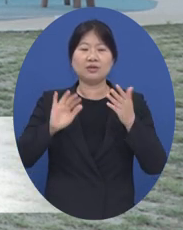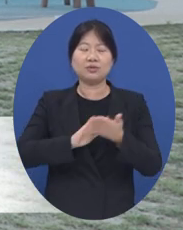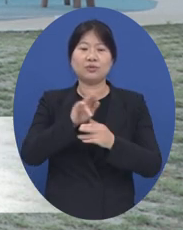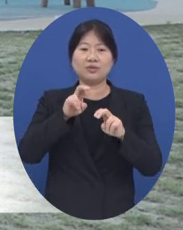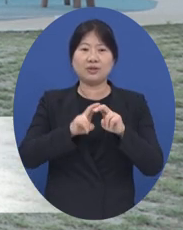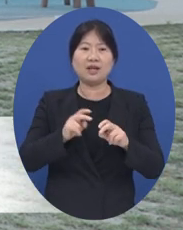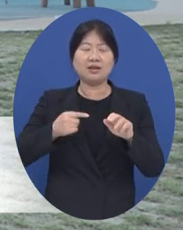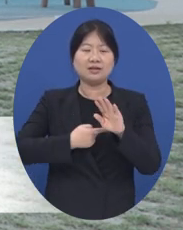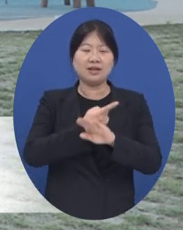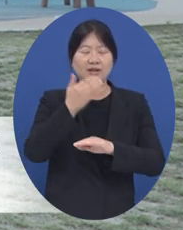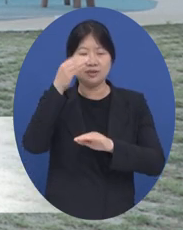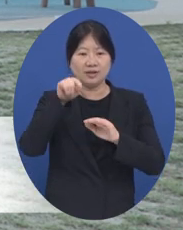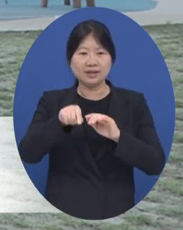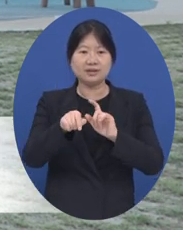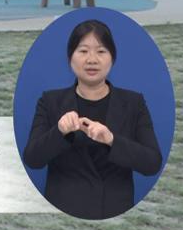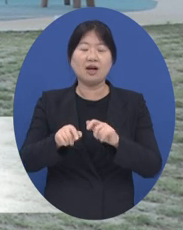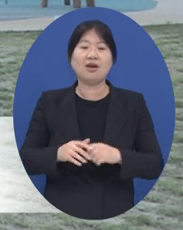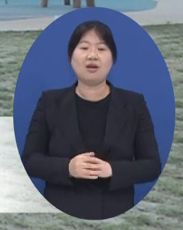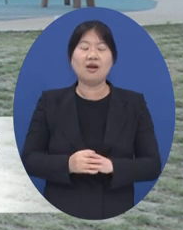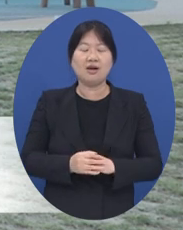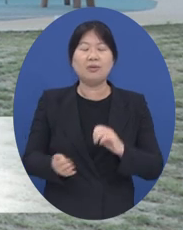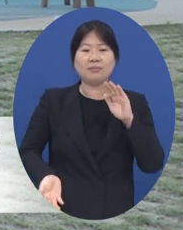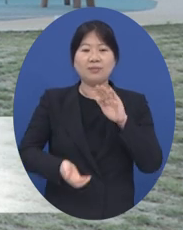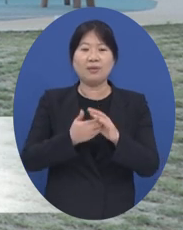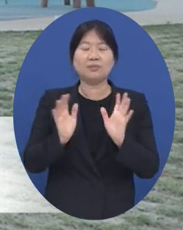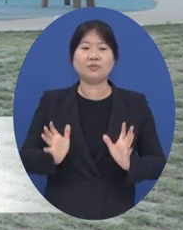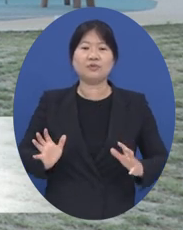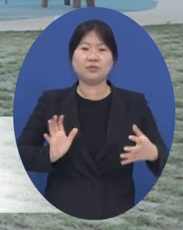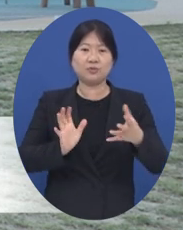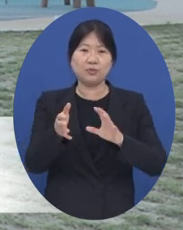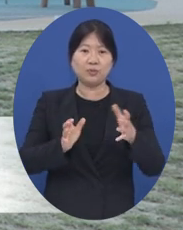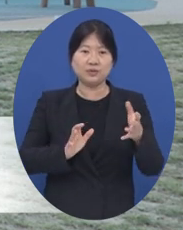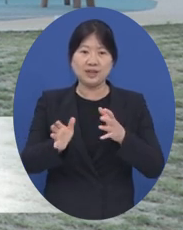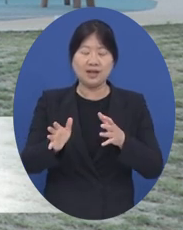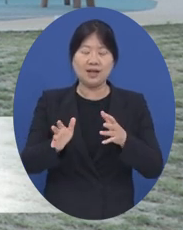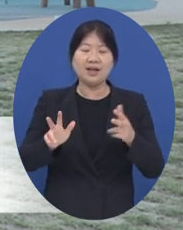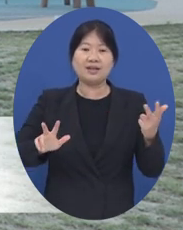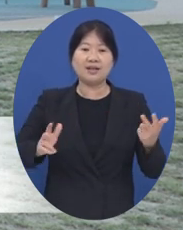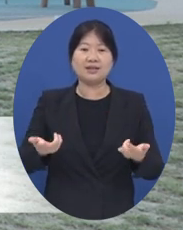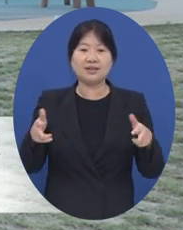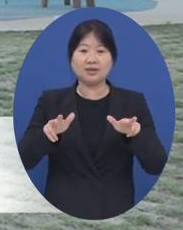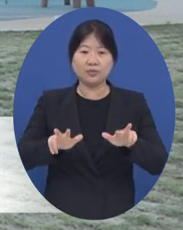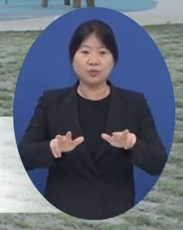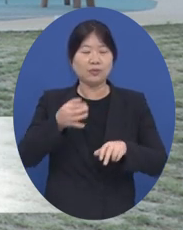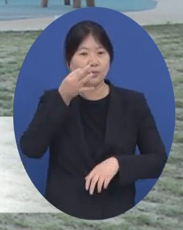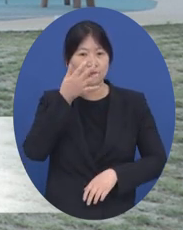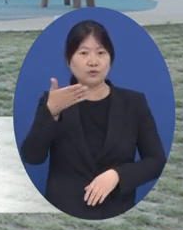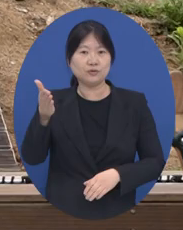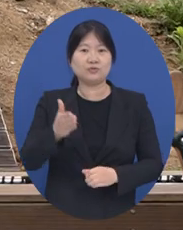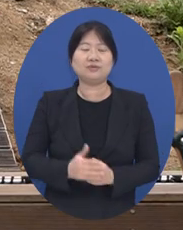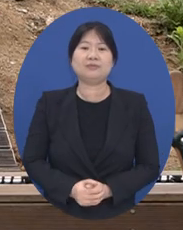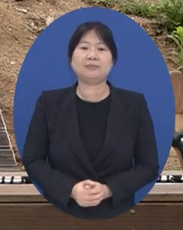명품 도자 특화 테마공원을 선보이고 있는데요 달라진 모습을 최 창 순 기자가 담아왔습니다